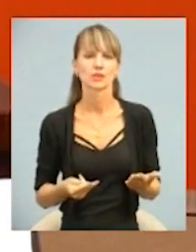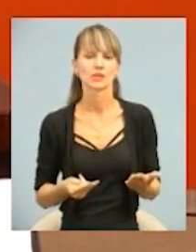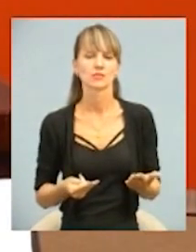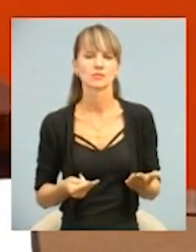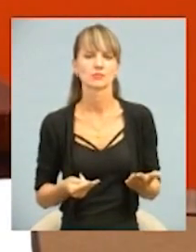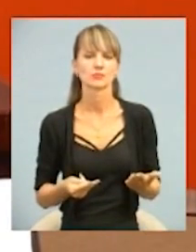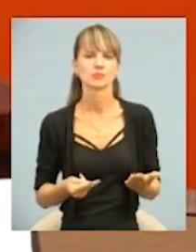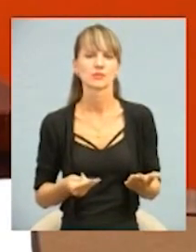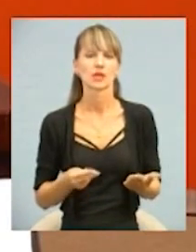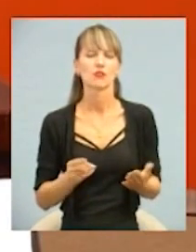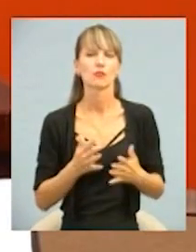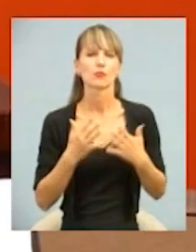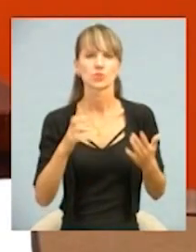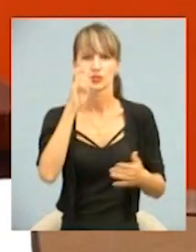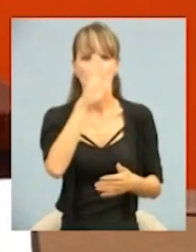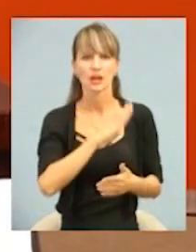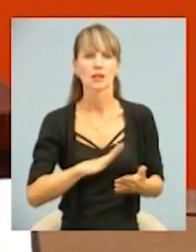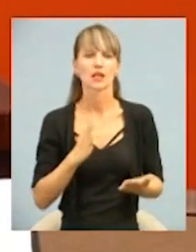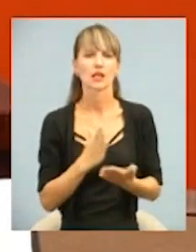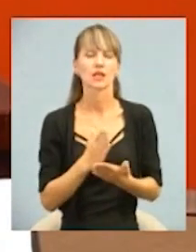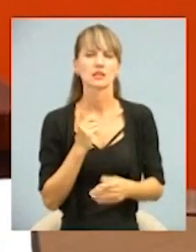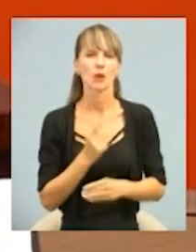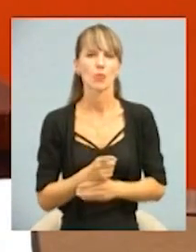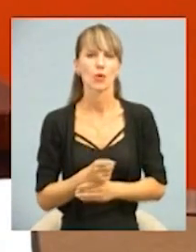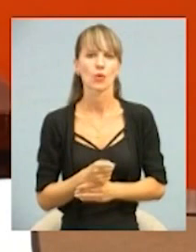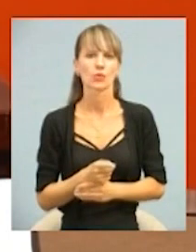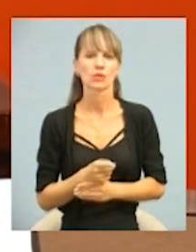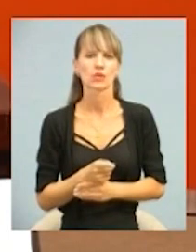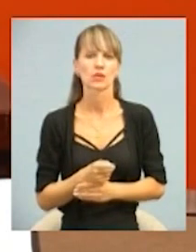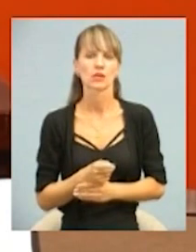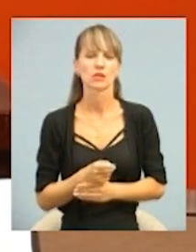в більших странах є не заборонено.